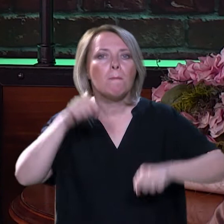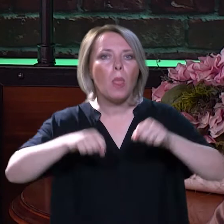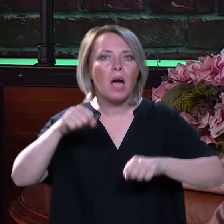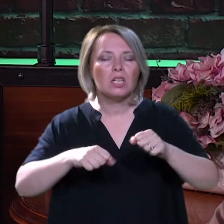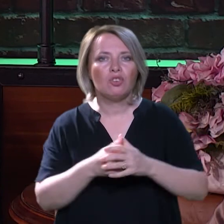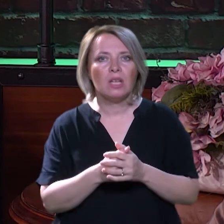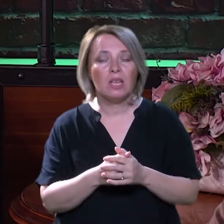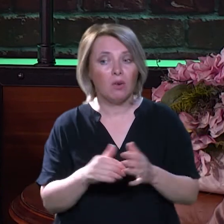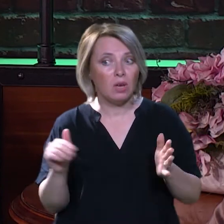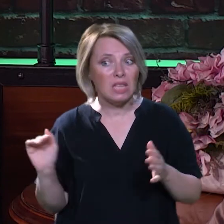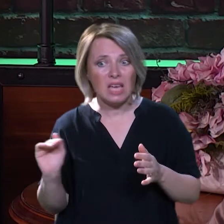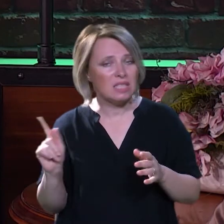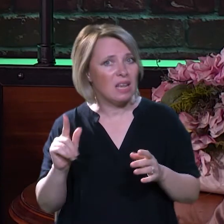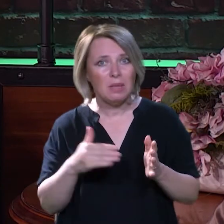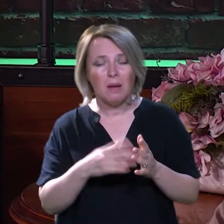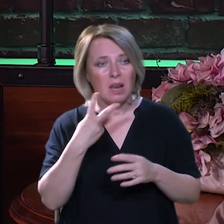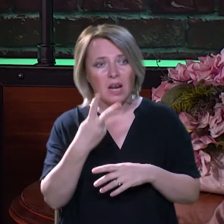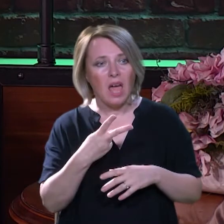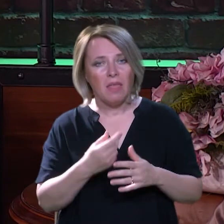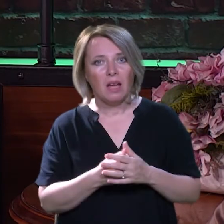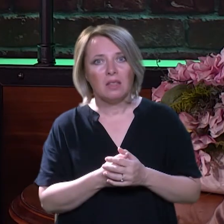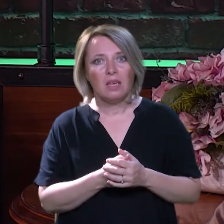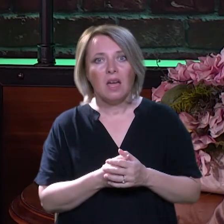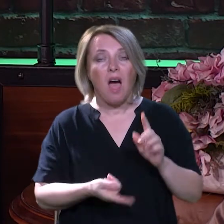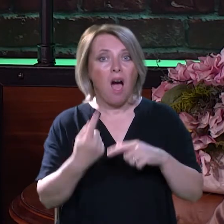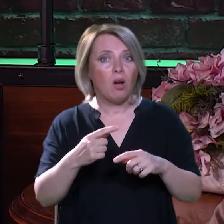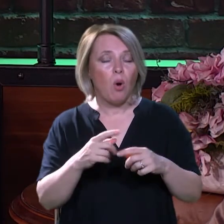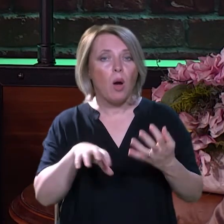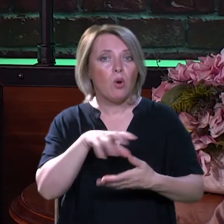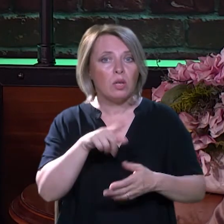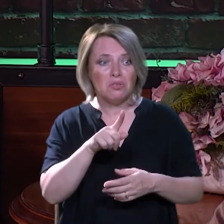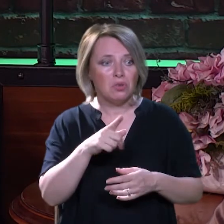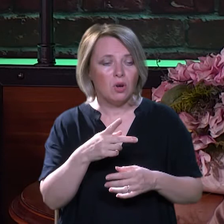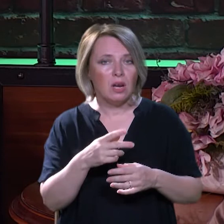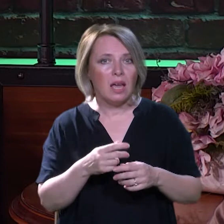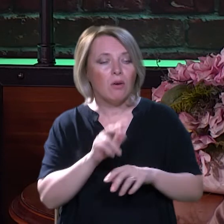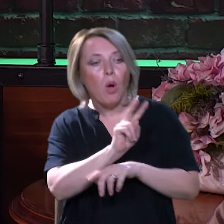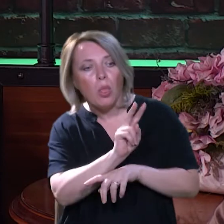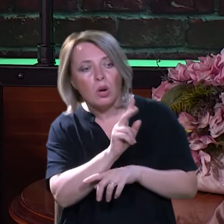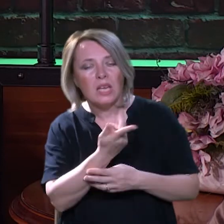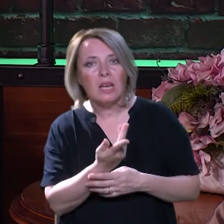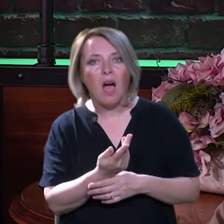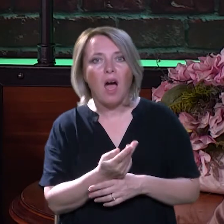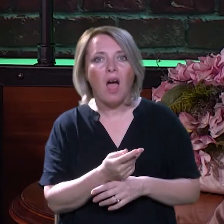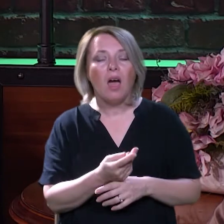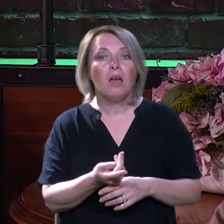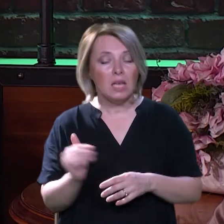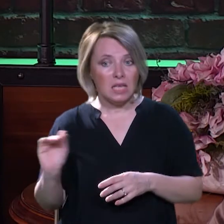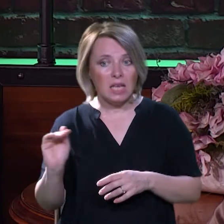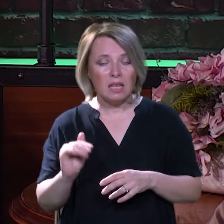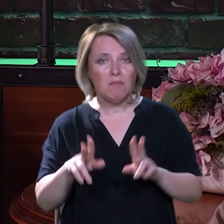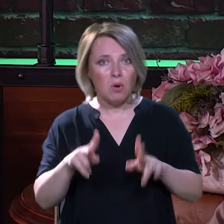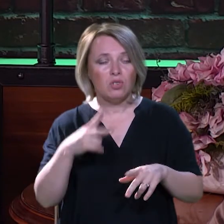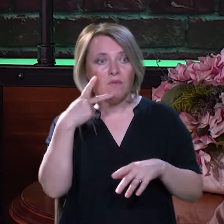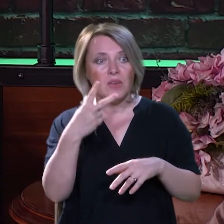nekim stranicama na kojima nije bilo planirano. I sad ako roditelj nije tu negdje u blizini koji će to monitorirati i zaustaviti, onda se